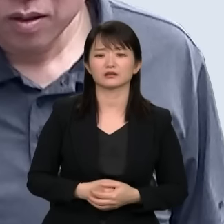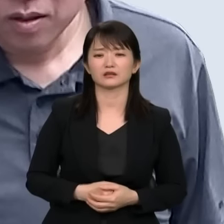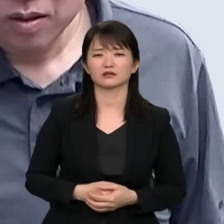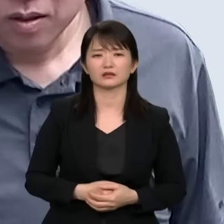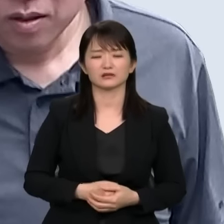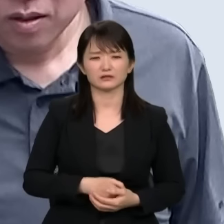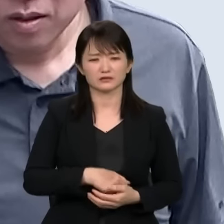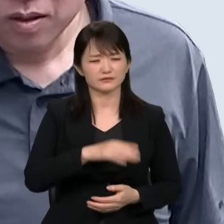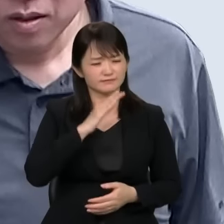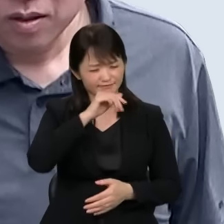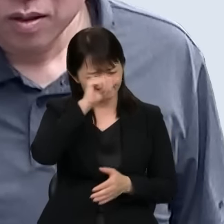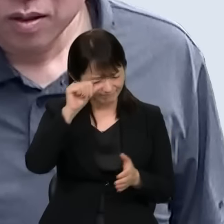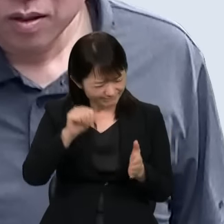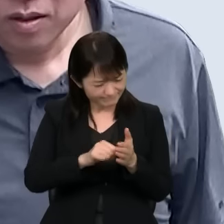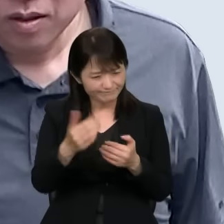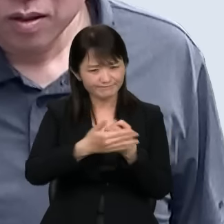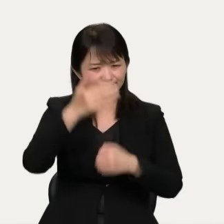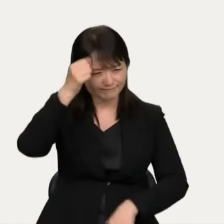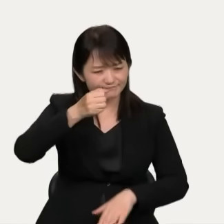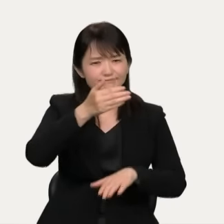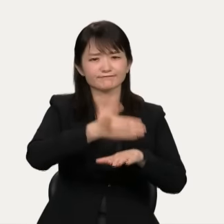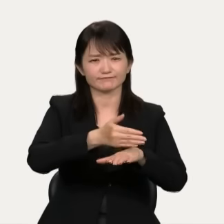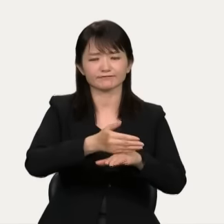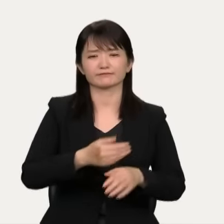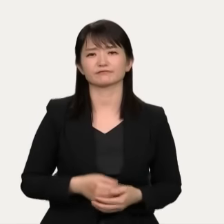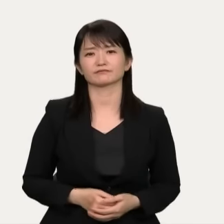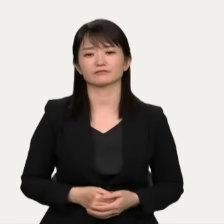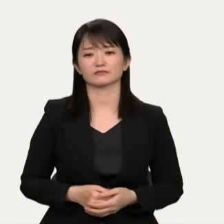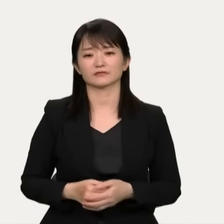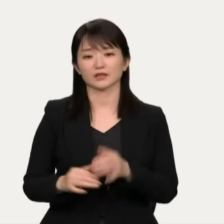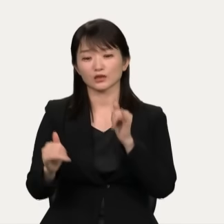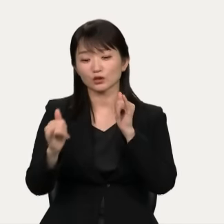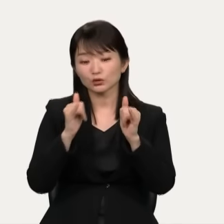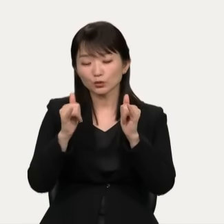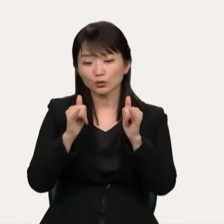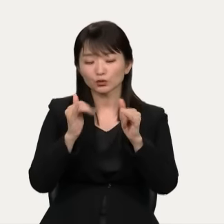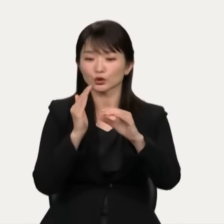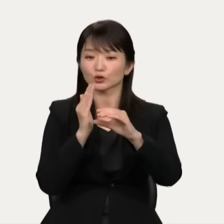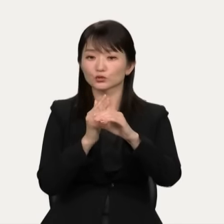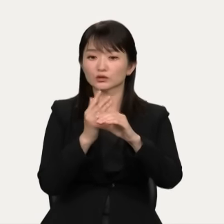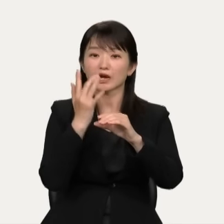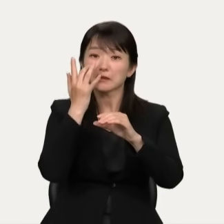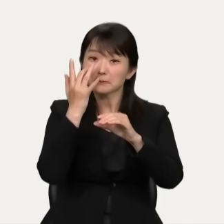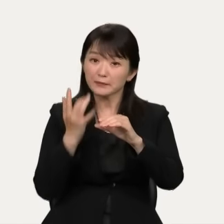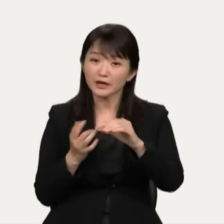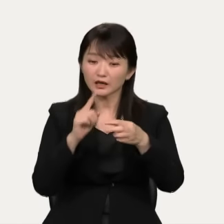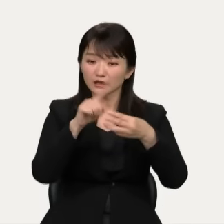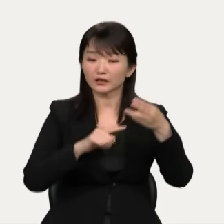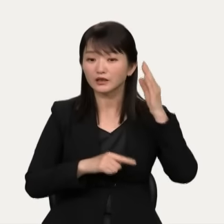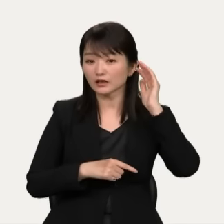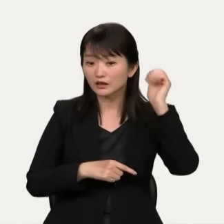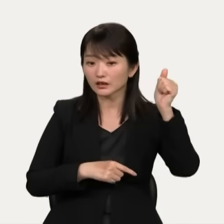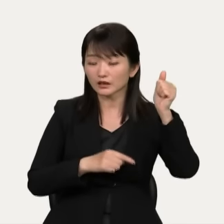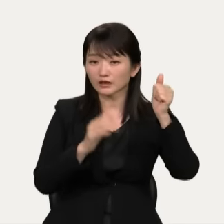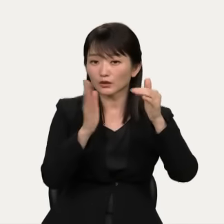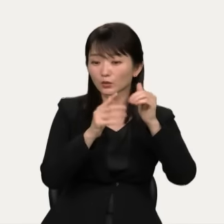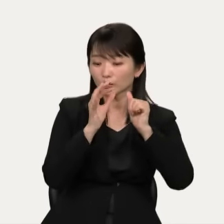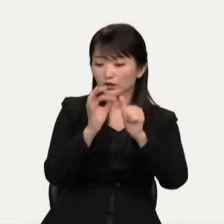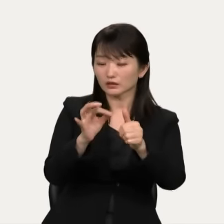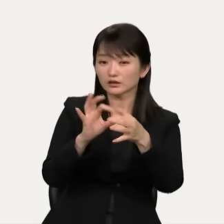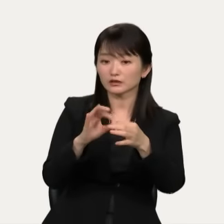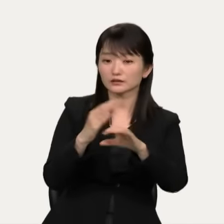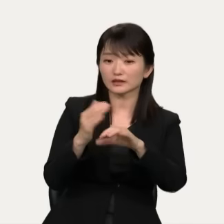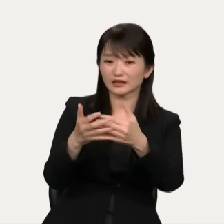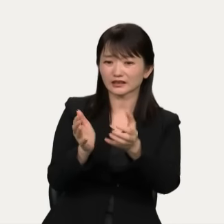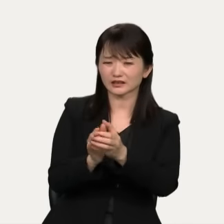진짜 평생을 잊지 않겠습니다. 고맙습니다. 그러면서 통화 중간 부분이 빠져 있다. 윤 대통령이 공천과 관련해 당에서